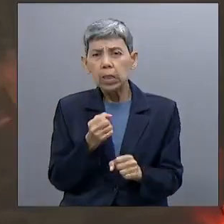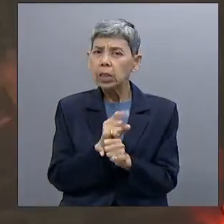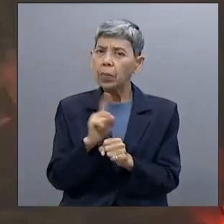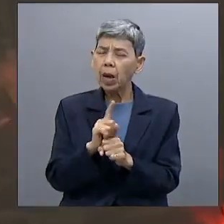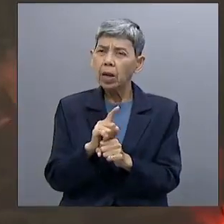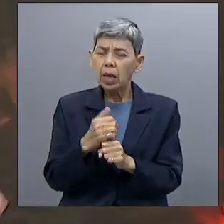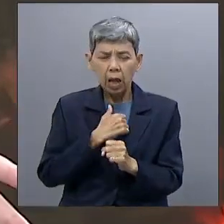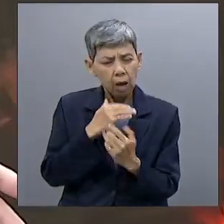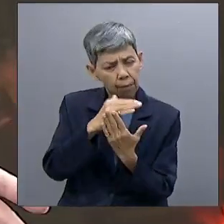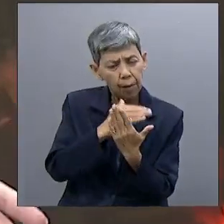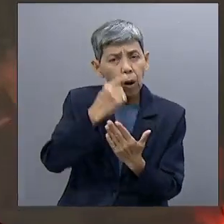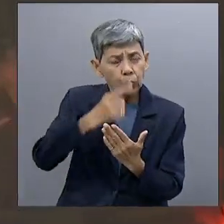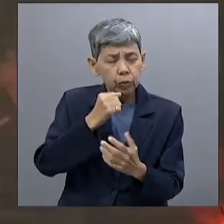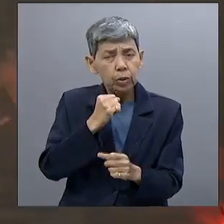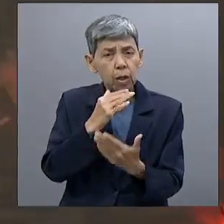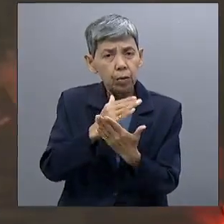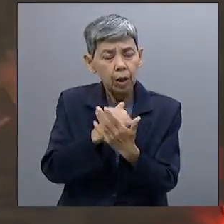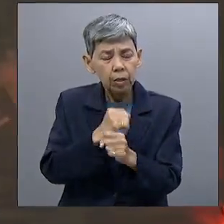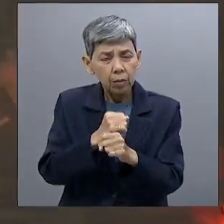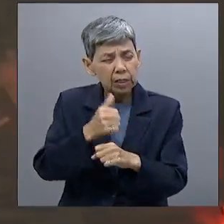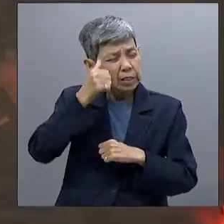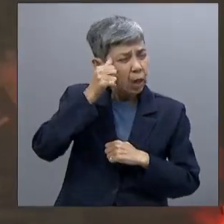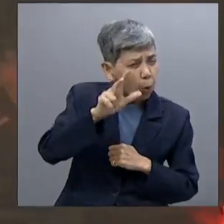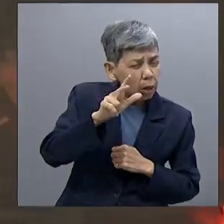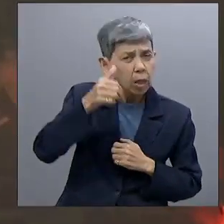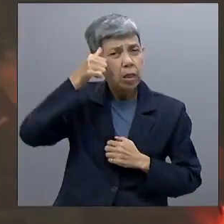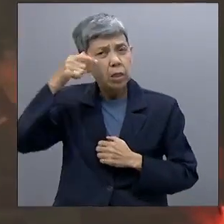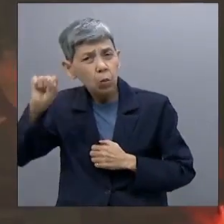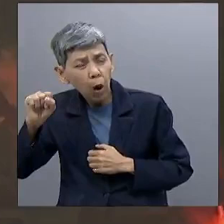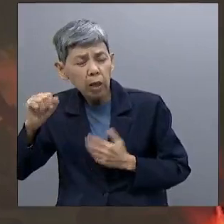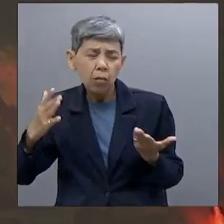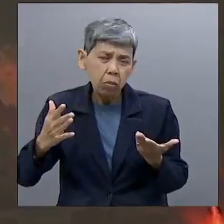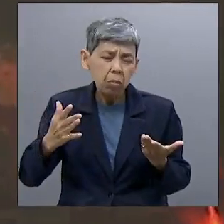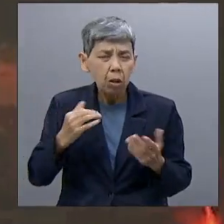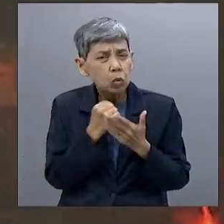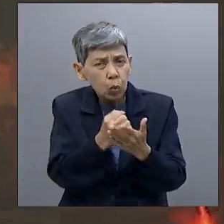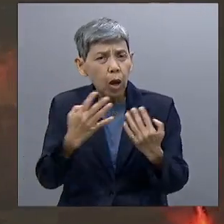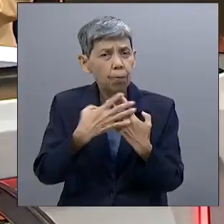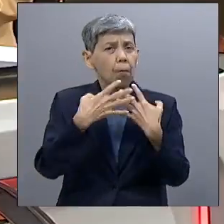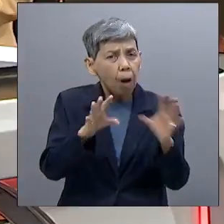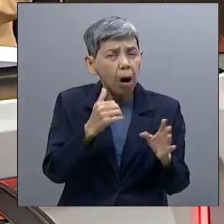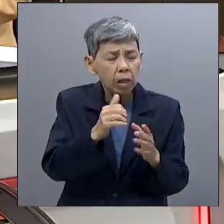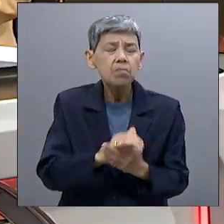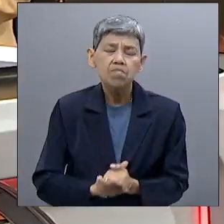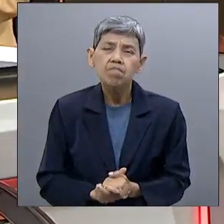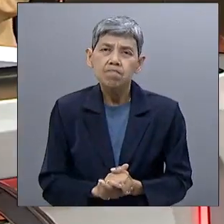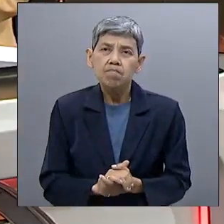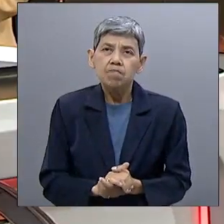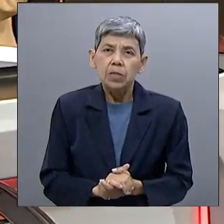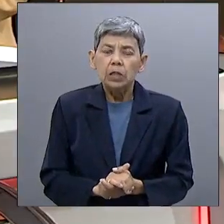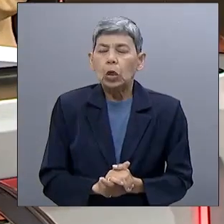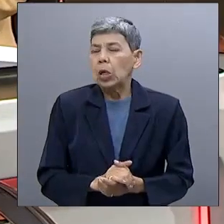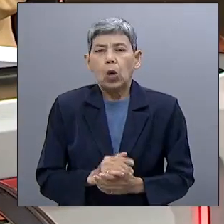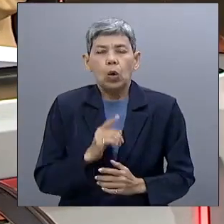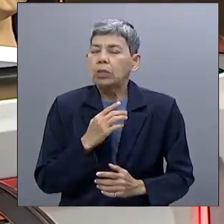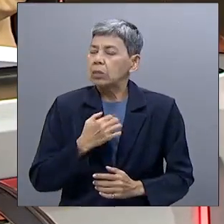ยู่บนแผนเดิมว่าอาจจะเป็น3วันหรือ10วันได้หรือเปล่านะคะ สิ่งเหล่านี้นี่จะพู